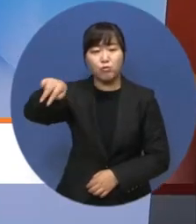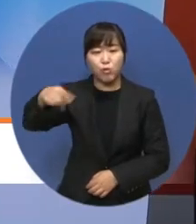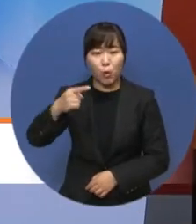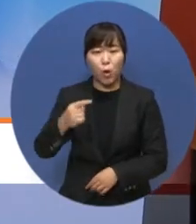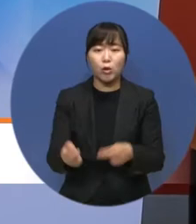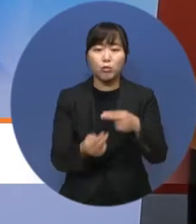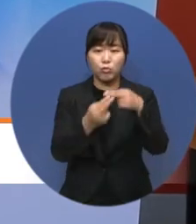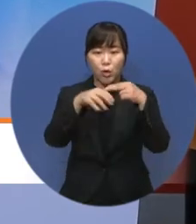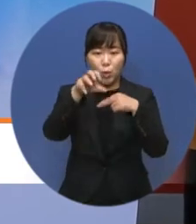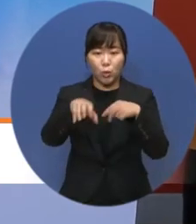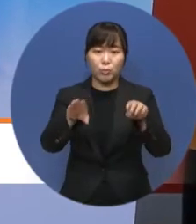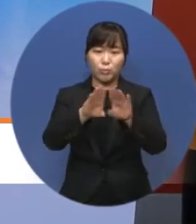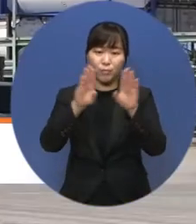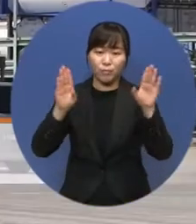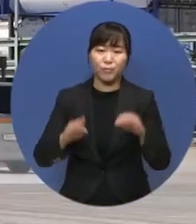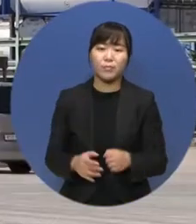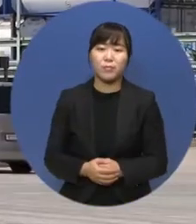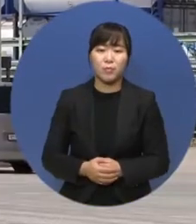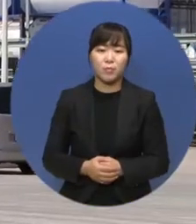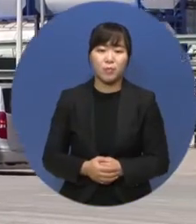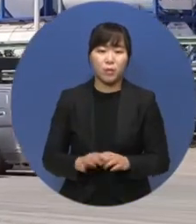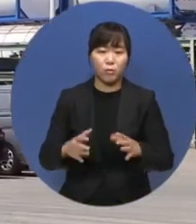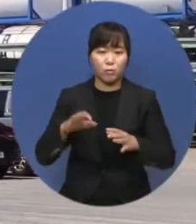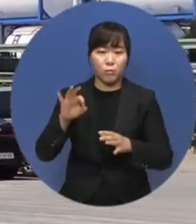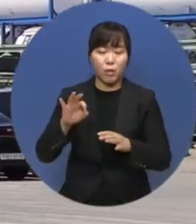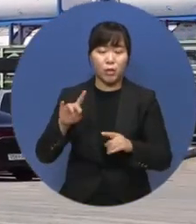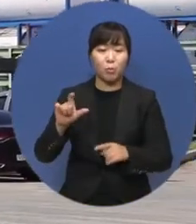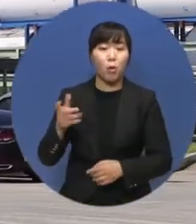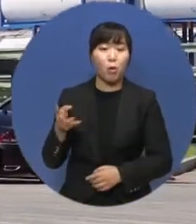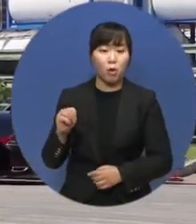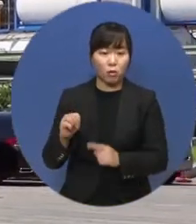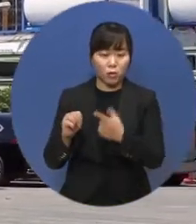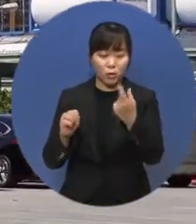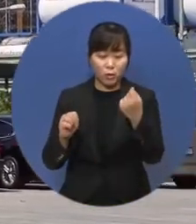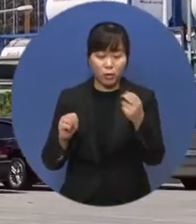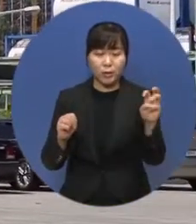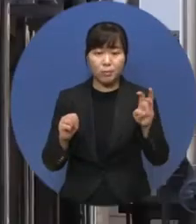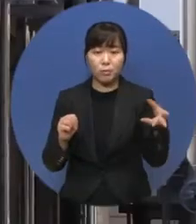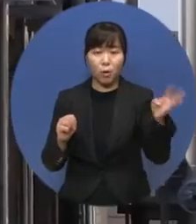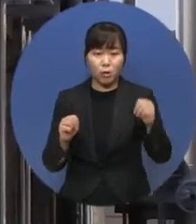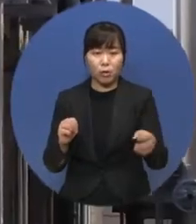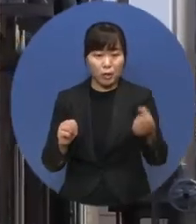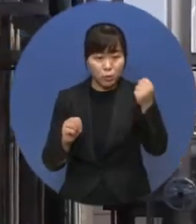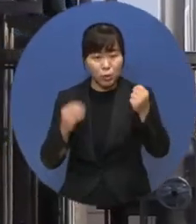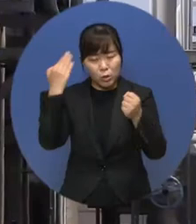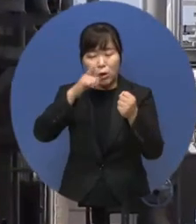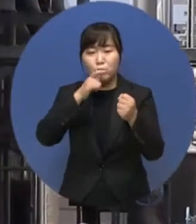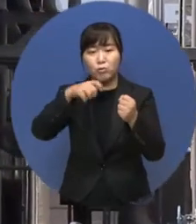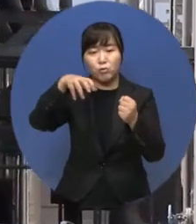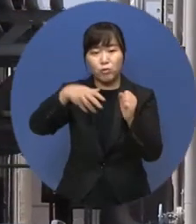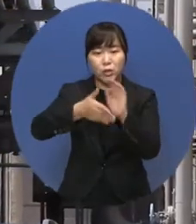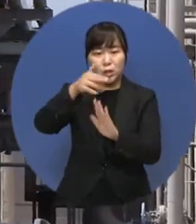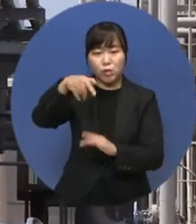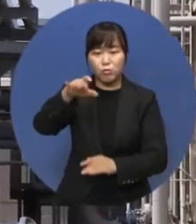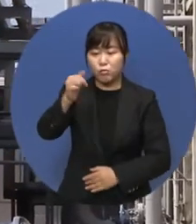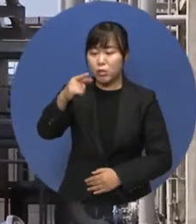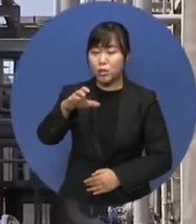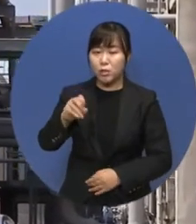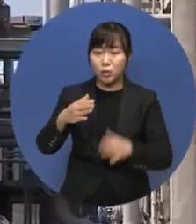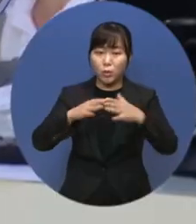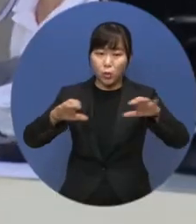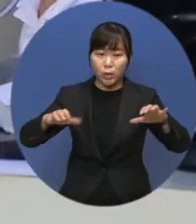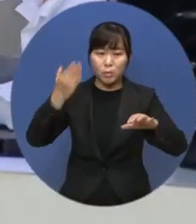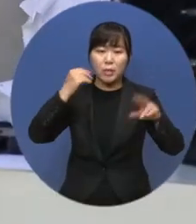문을 열었습니다. 국비 15억 원 등 30억 원을 들여 여수시 중흥동에 지난